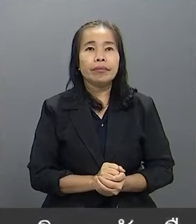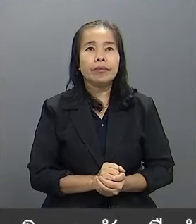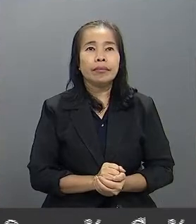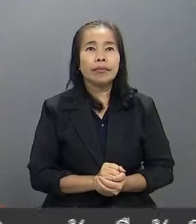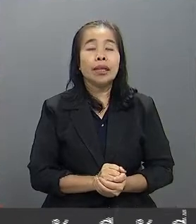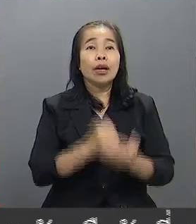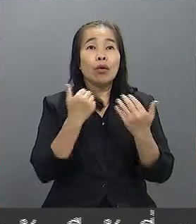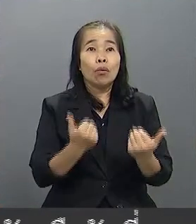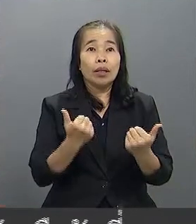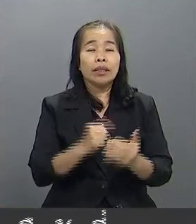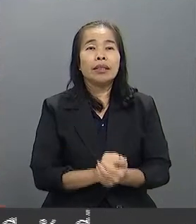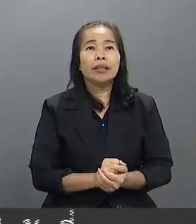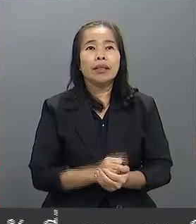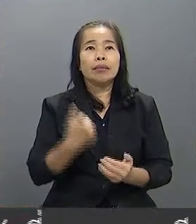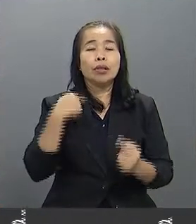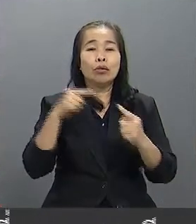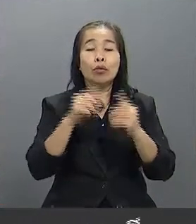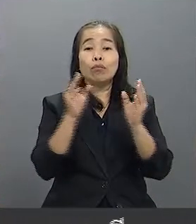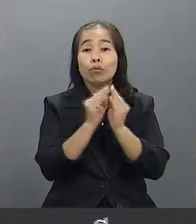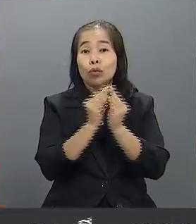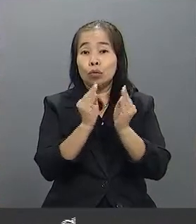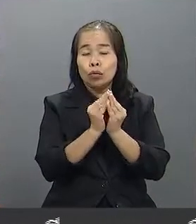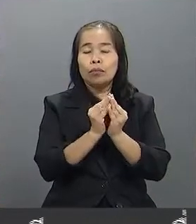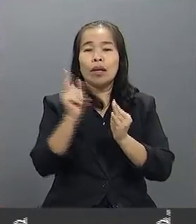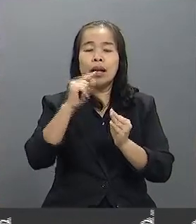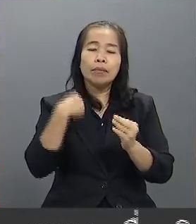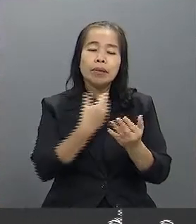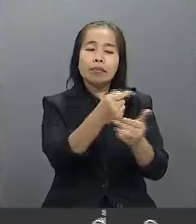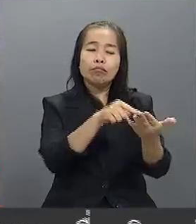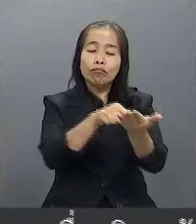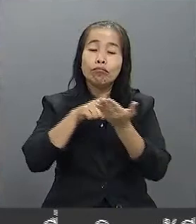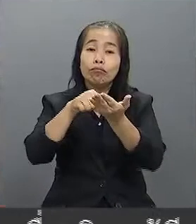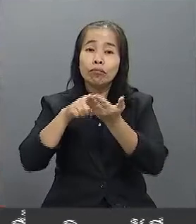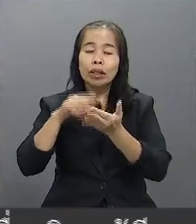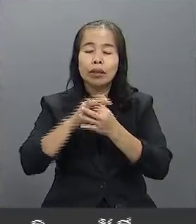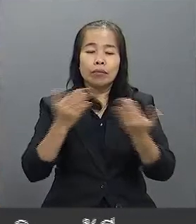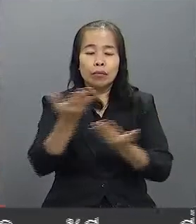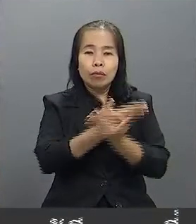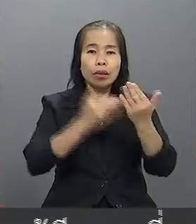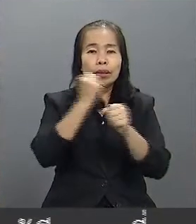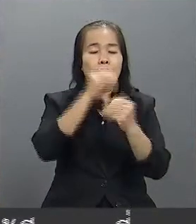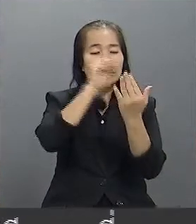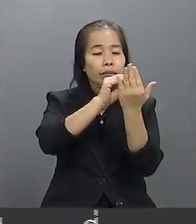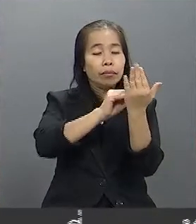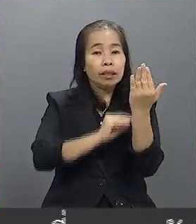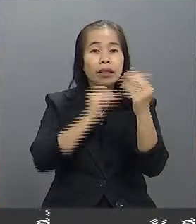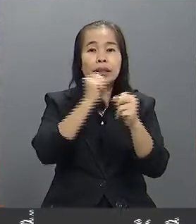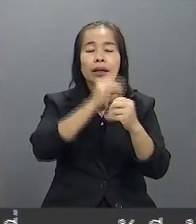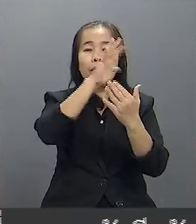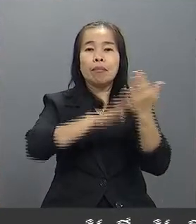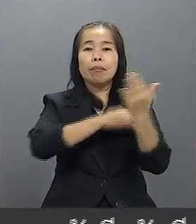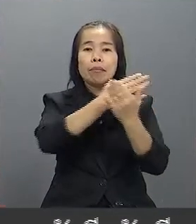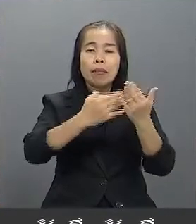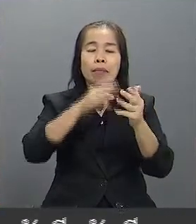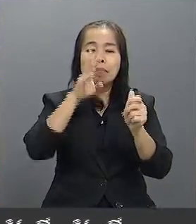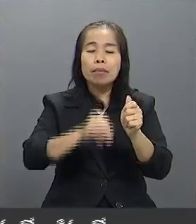แต่ว่าตอนจัดประชุมรับฟังความคิดเห็นและข้อเสนอแนะเพื่อประกอบการจัดทำร่างแผนแม่บทโครงการเมืองต้นแบบอุตสาหกรรมก้าวหน้าแห่ง